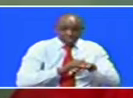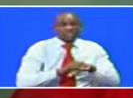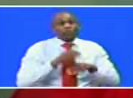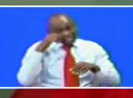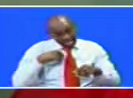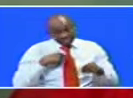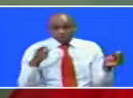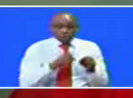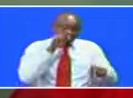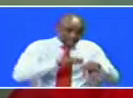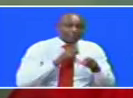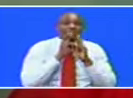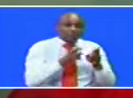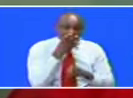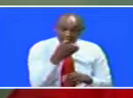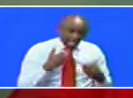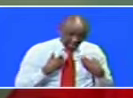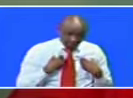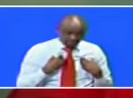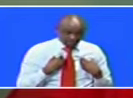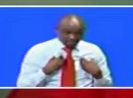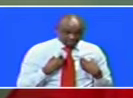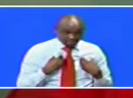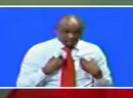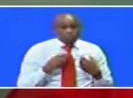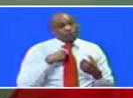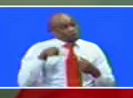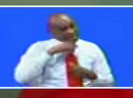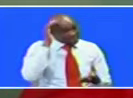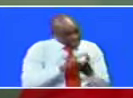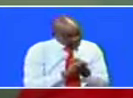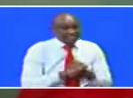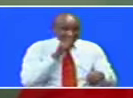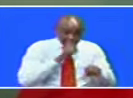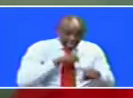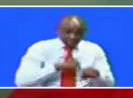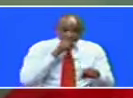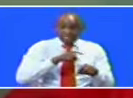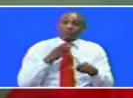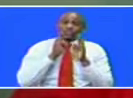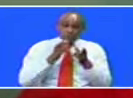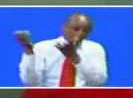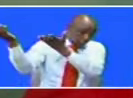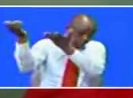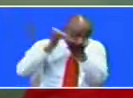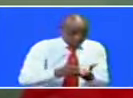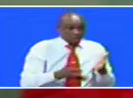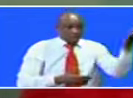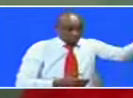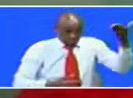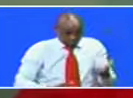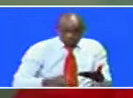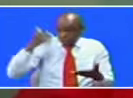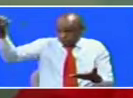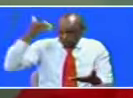results from the agents. So we believe that wakati wata transport those results from the